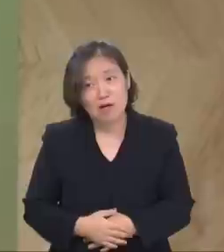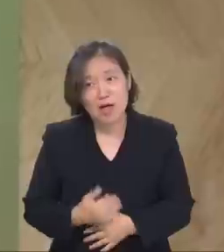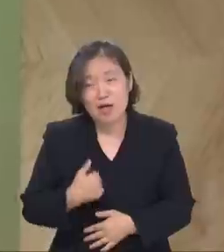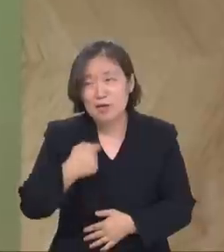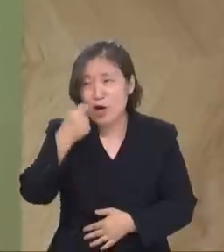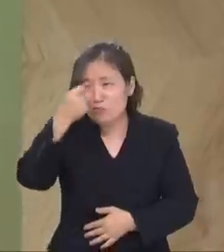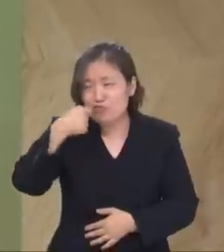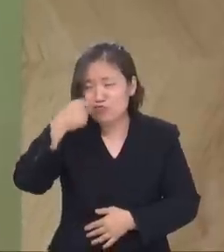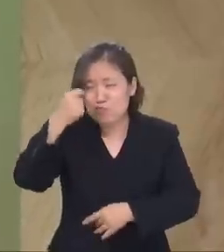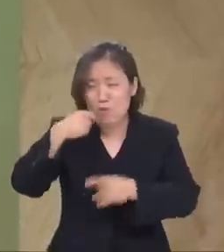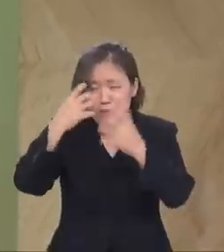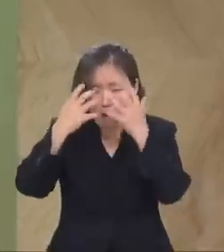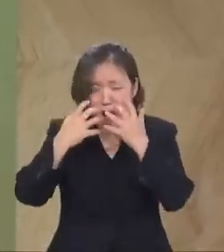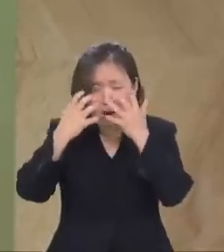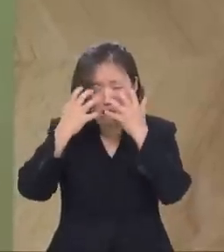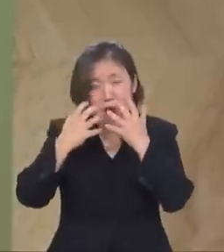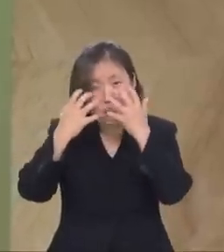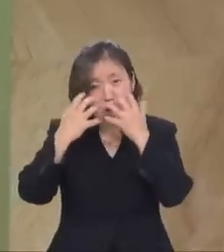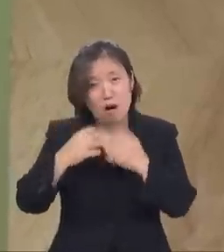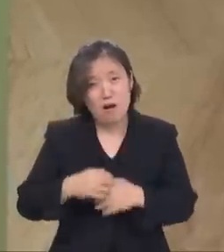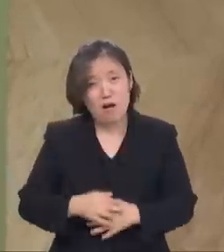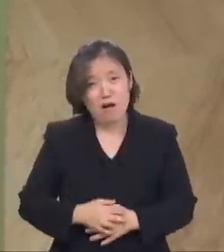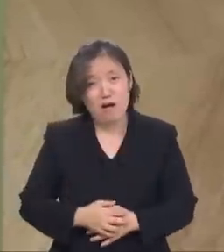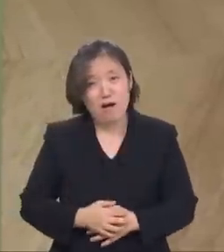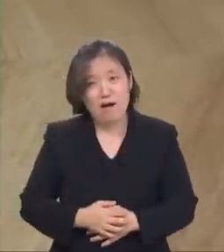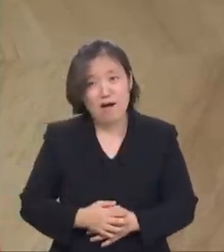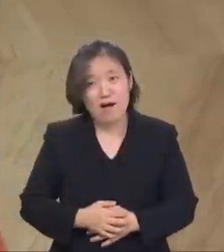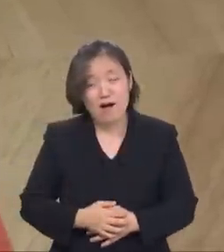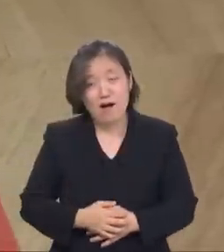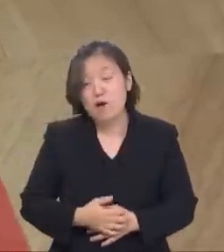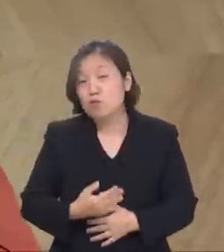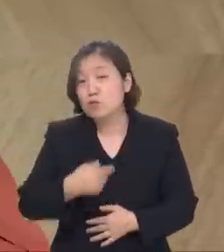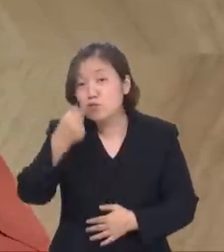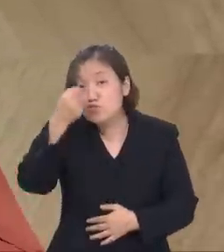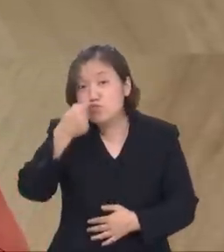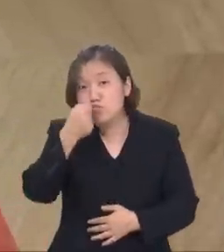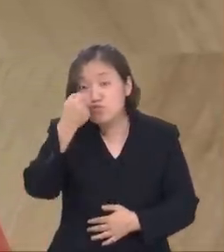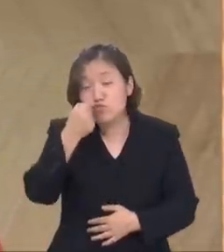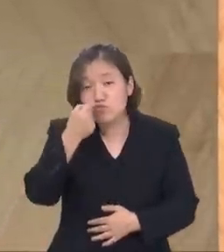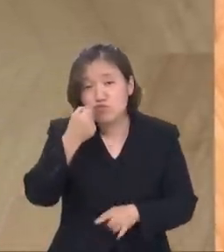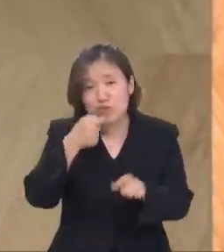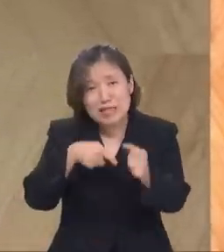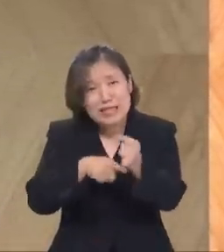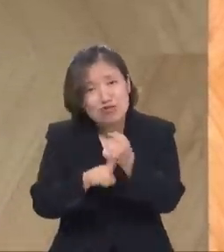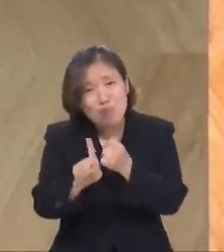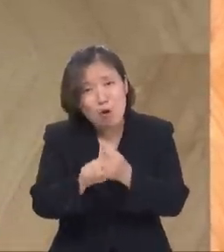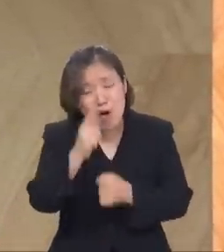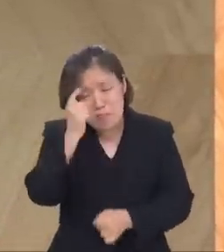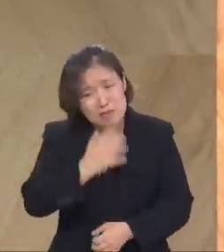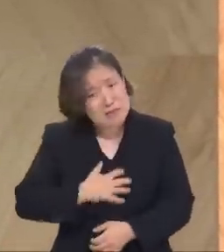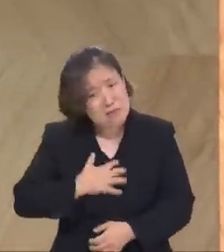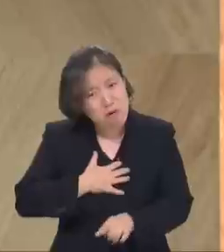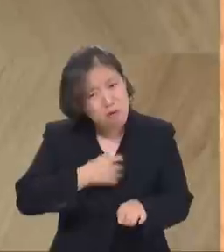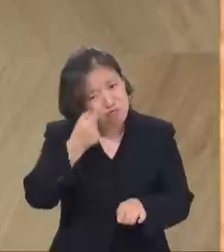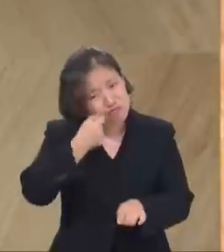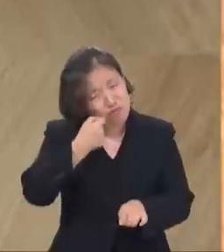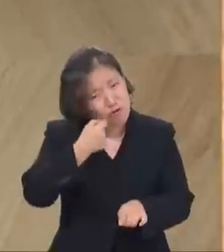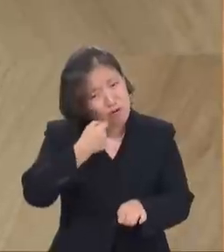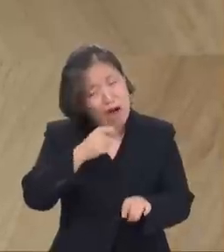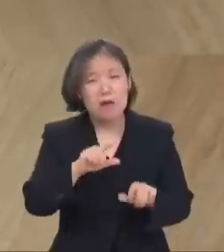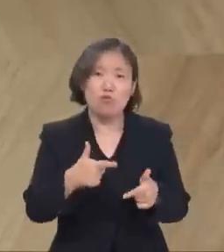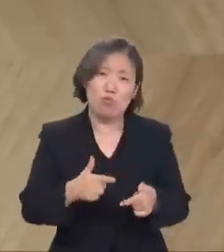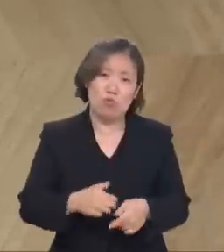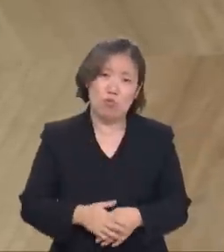눈에서 눈물이 펑펑 쏟아지는데 그 눈물이 막 슬픔의 눈물도 아니고